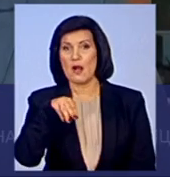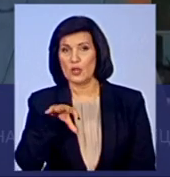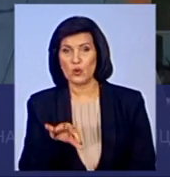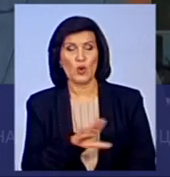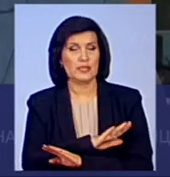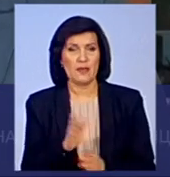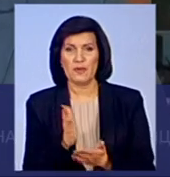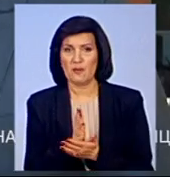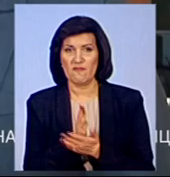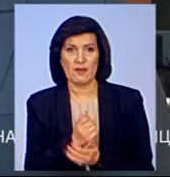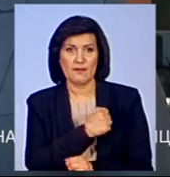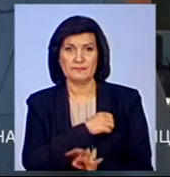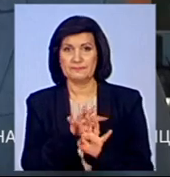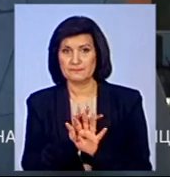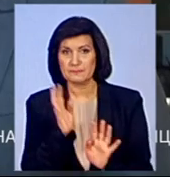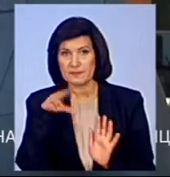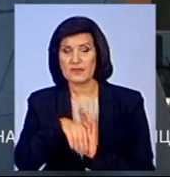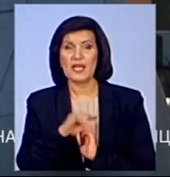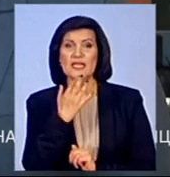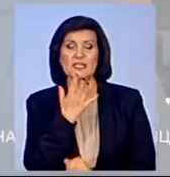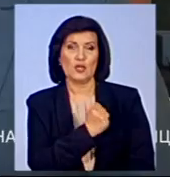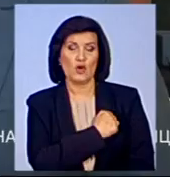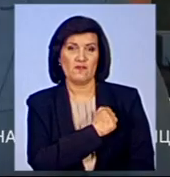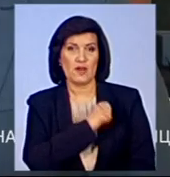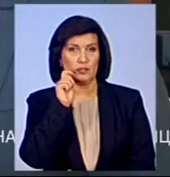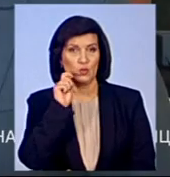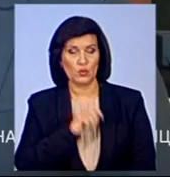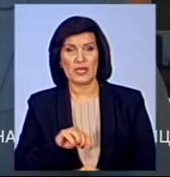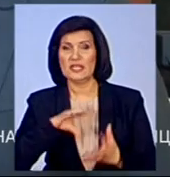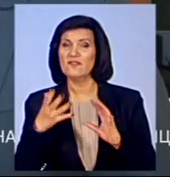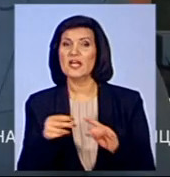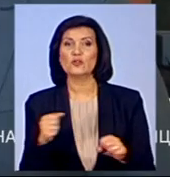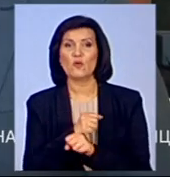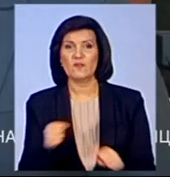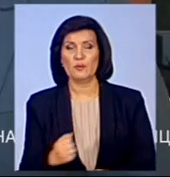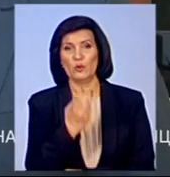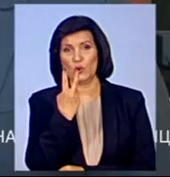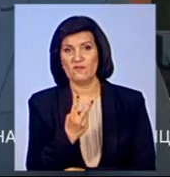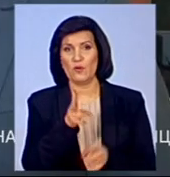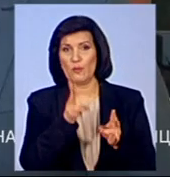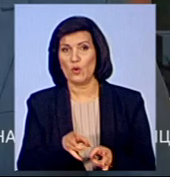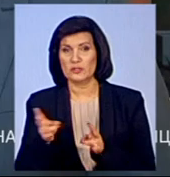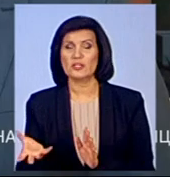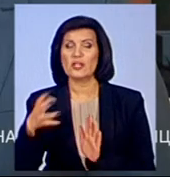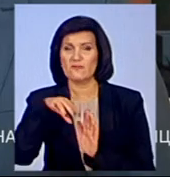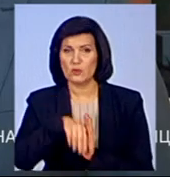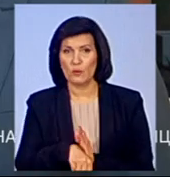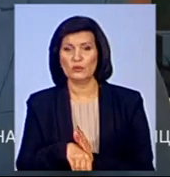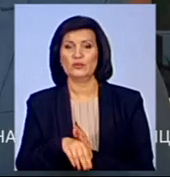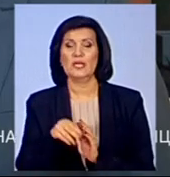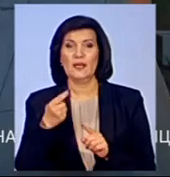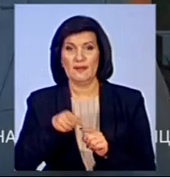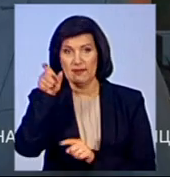та не перебуває в лавах Збройних сил України та Національної гвардії України. Внаслідок вибуху двоє постраждалих, в тому числі, який